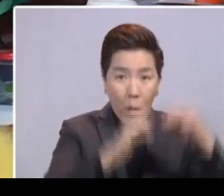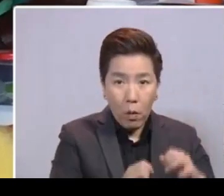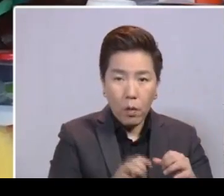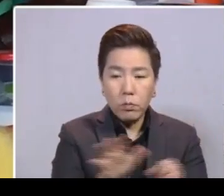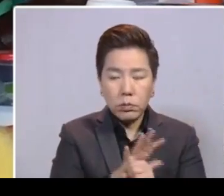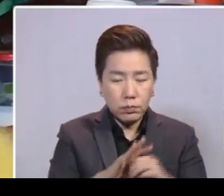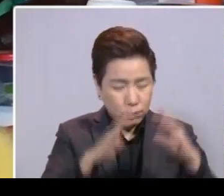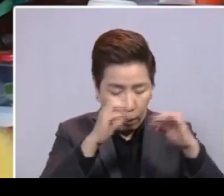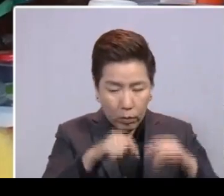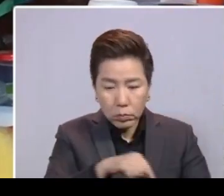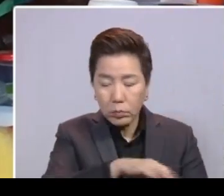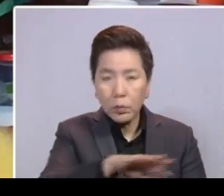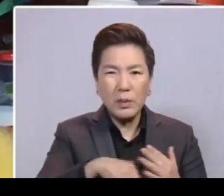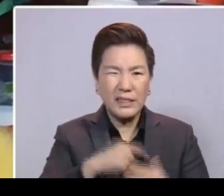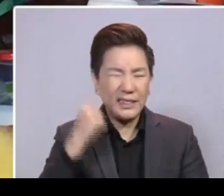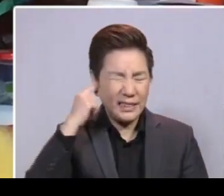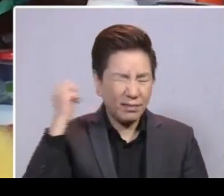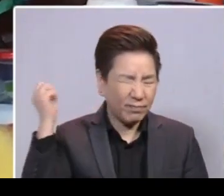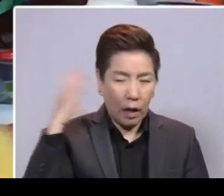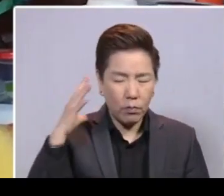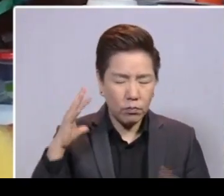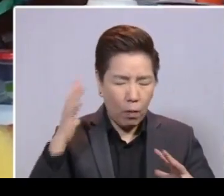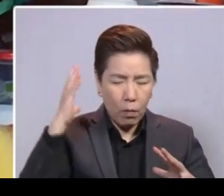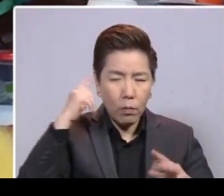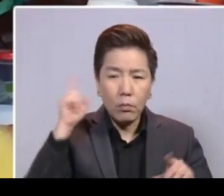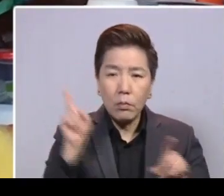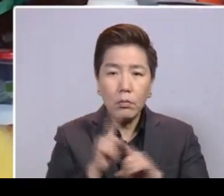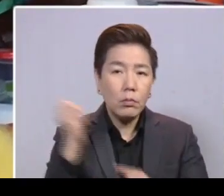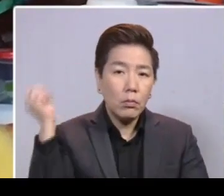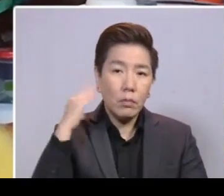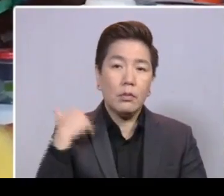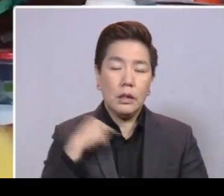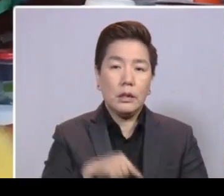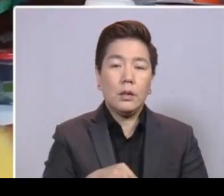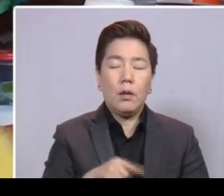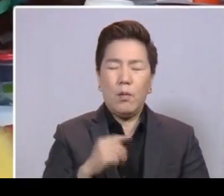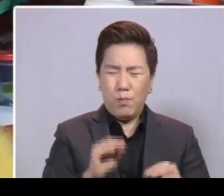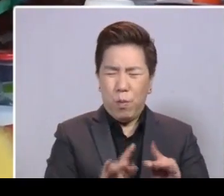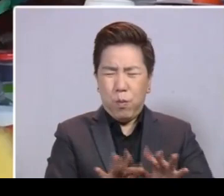ลงมาทั้งหมดเลยดังนี้